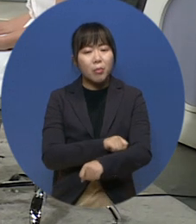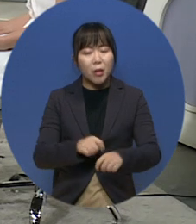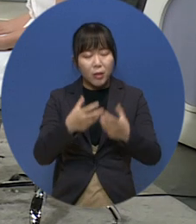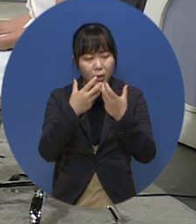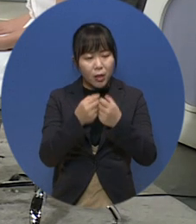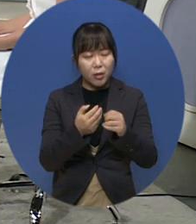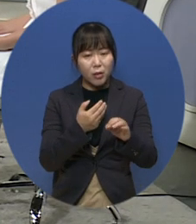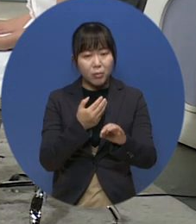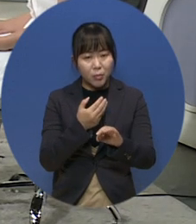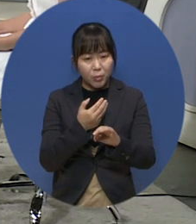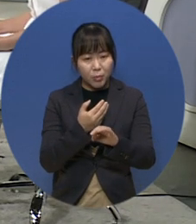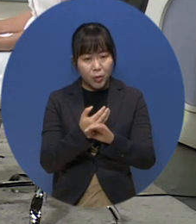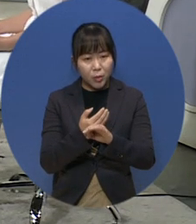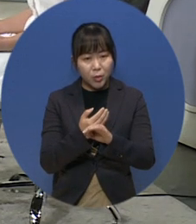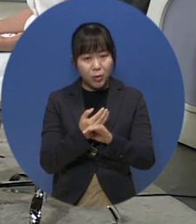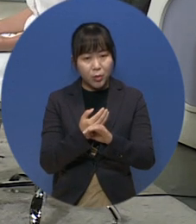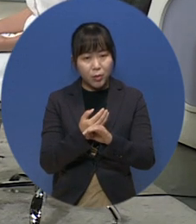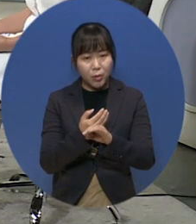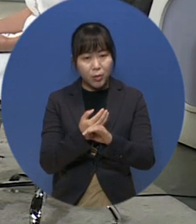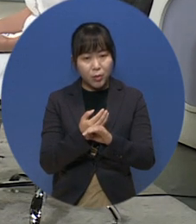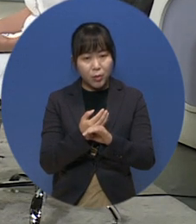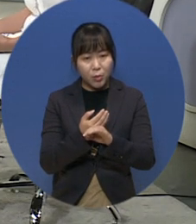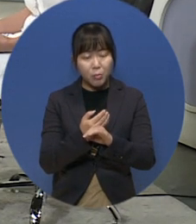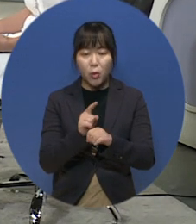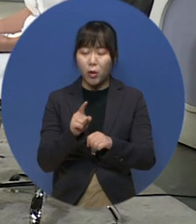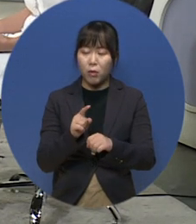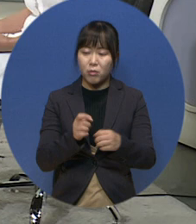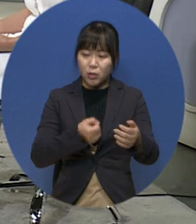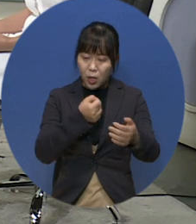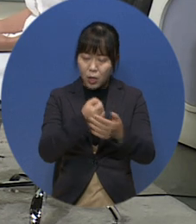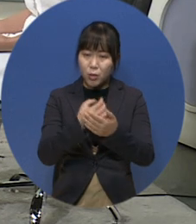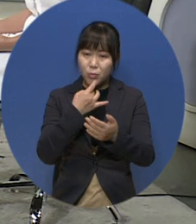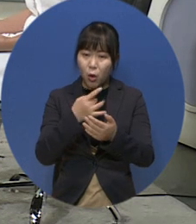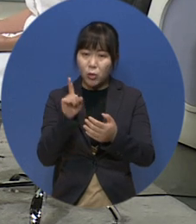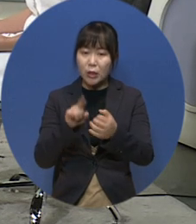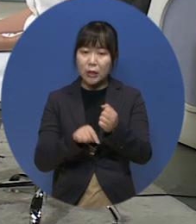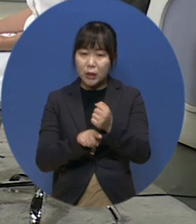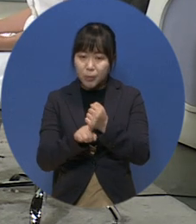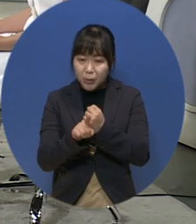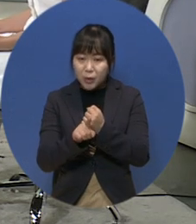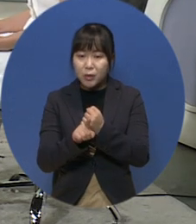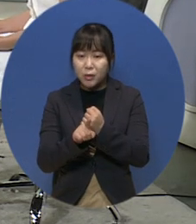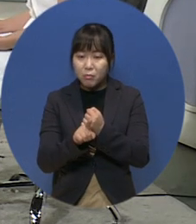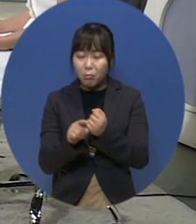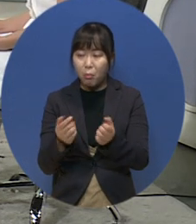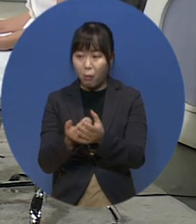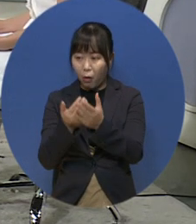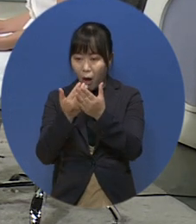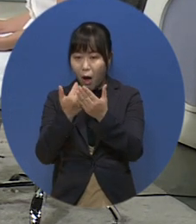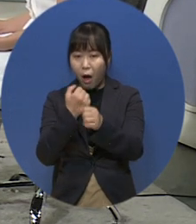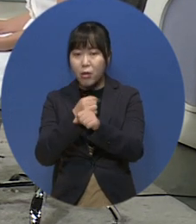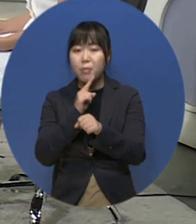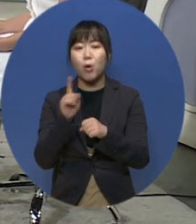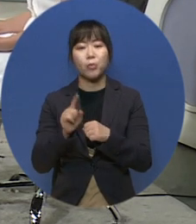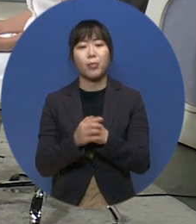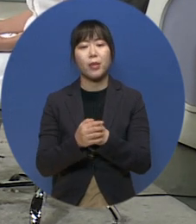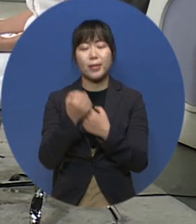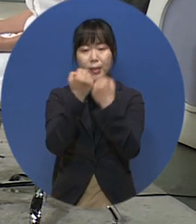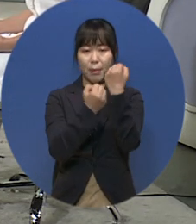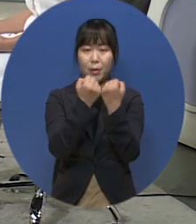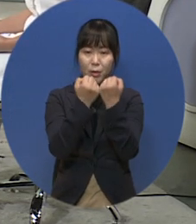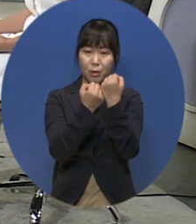들어서 한다고 재정만 했지 또 재정해서 그 의미를 살리냐 이 말이지. 아 물론이죠. 그러니까 뭐를 뭐 세미나도